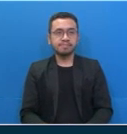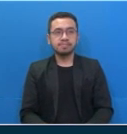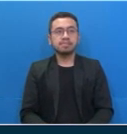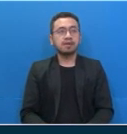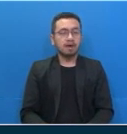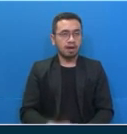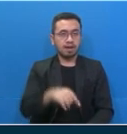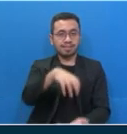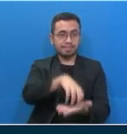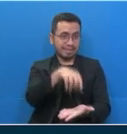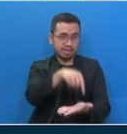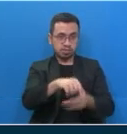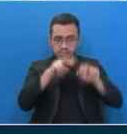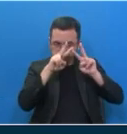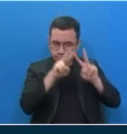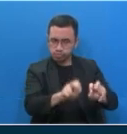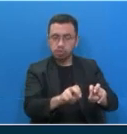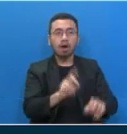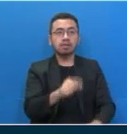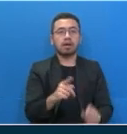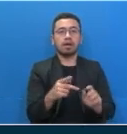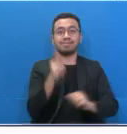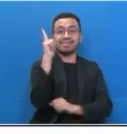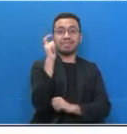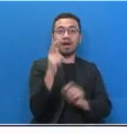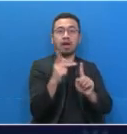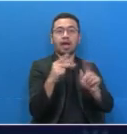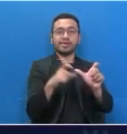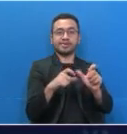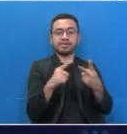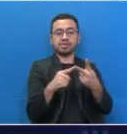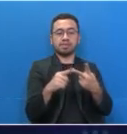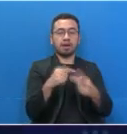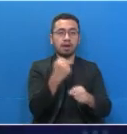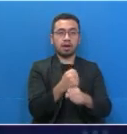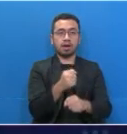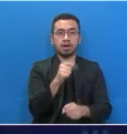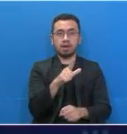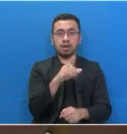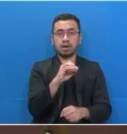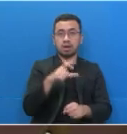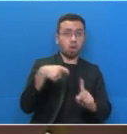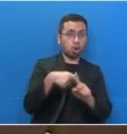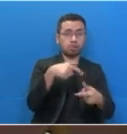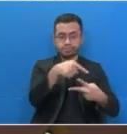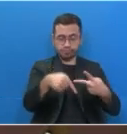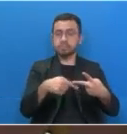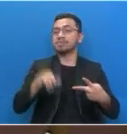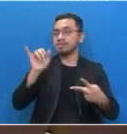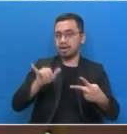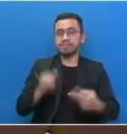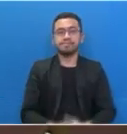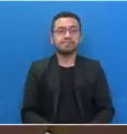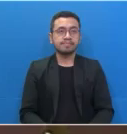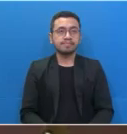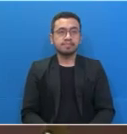TKP ditemukan jenis HS dan Glock. Siap, yang mulia. Begitu ya. Sidang pembunuhan